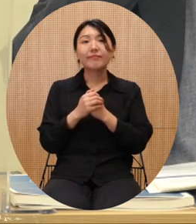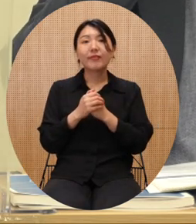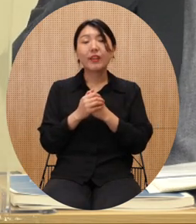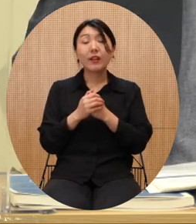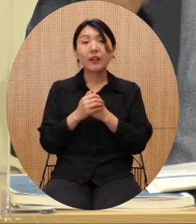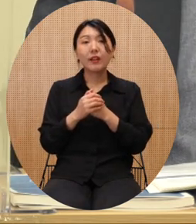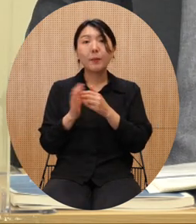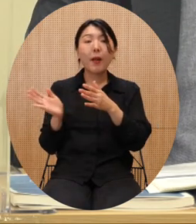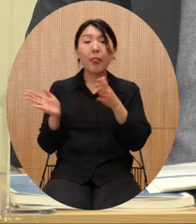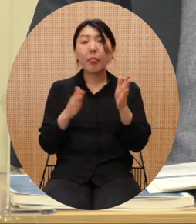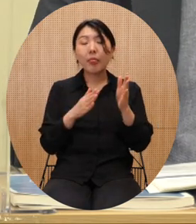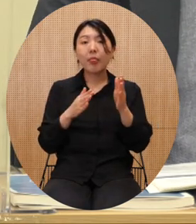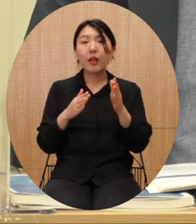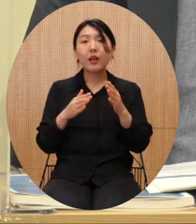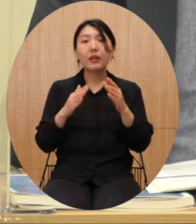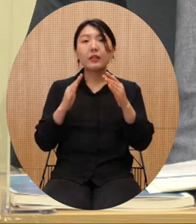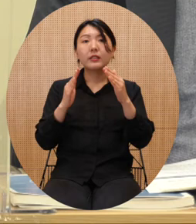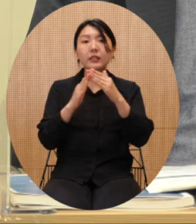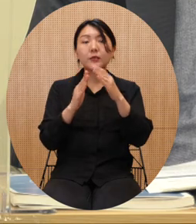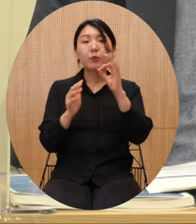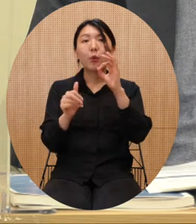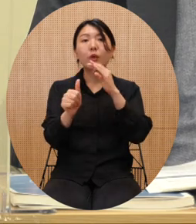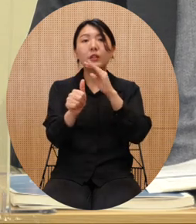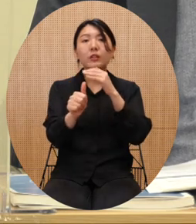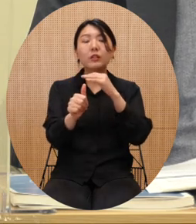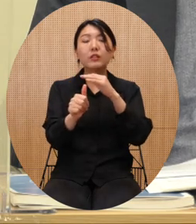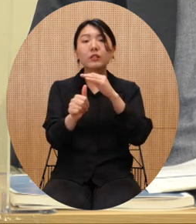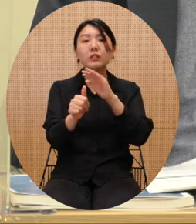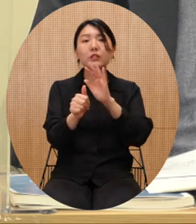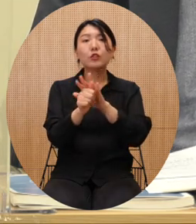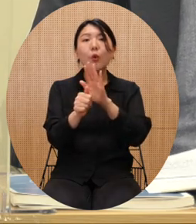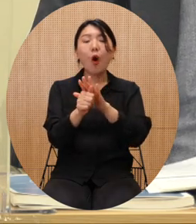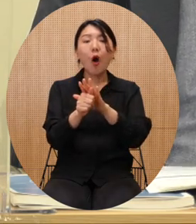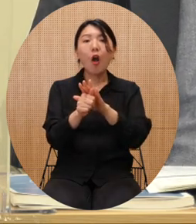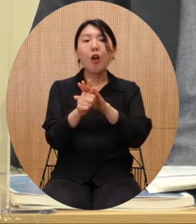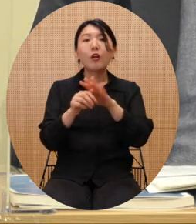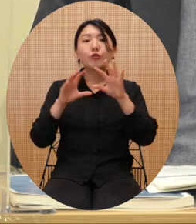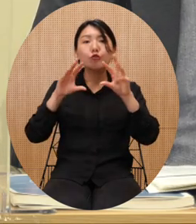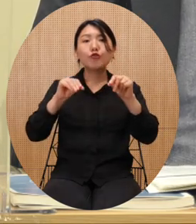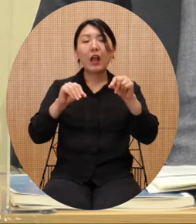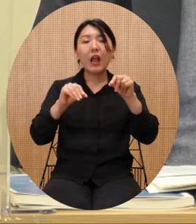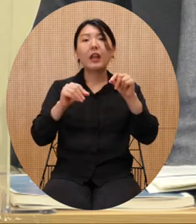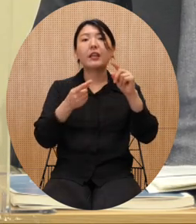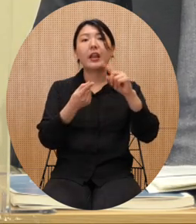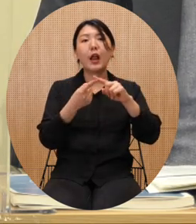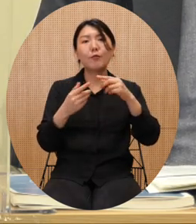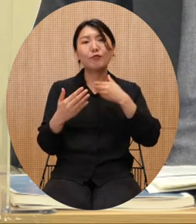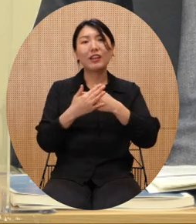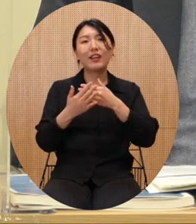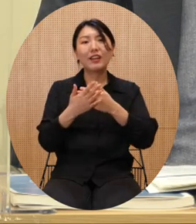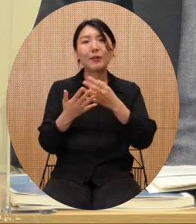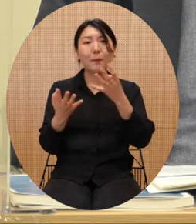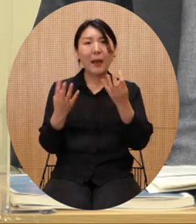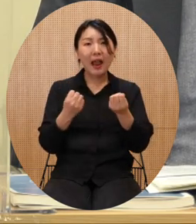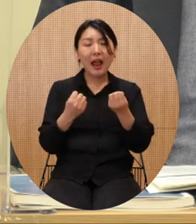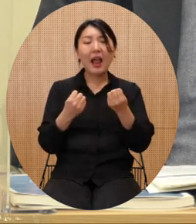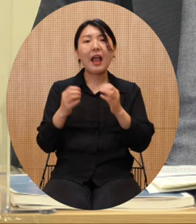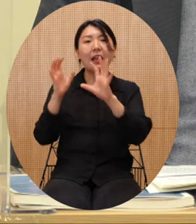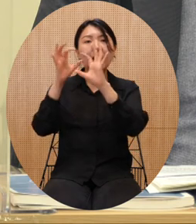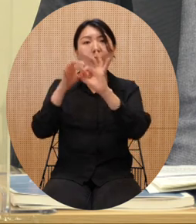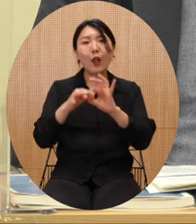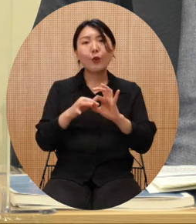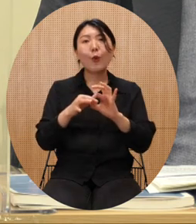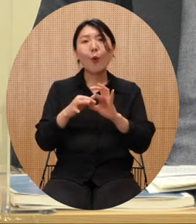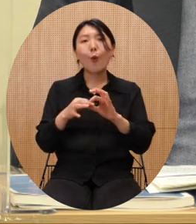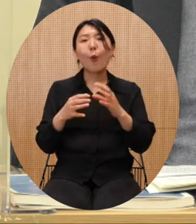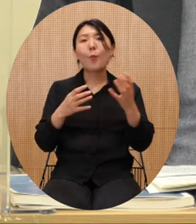되고요. 근데 또 한 가지는 그 주거비 지원 중단에 대한 그런 불안이 굉장히 높습니다.